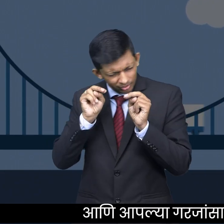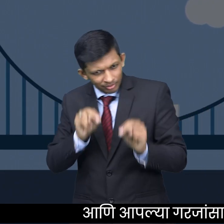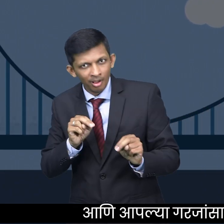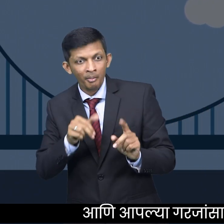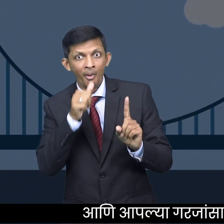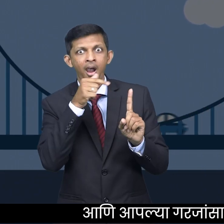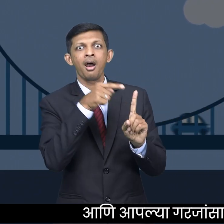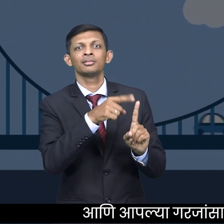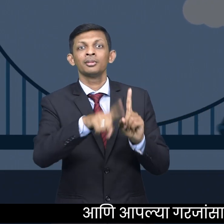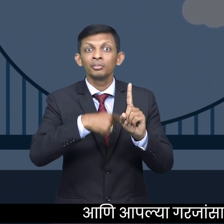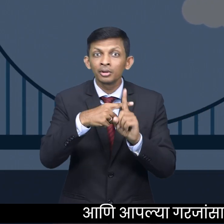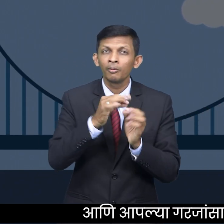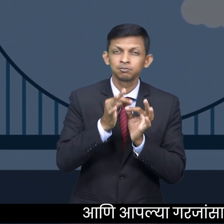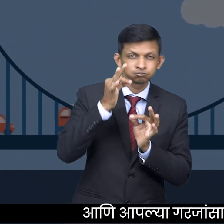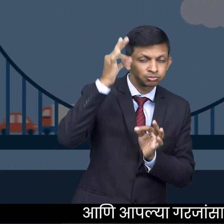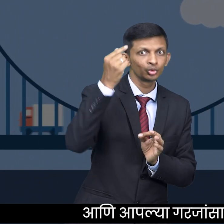पाहिजे.